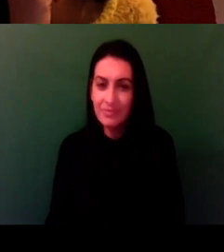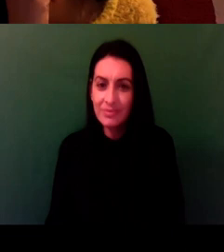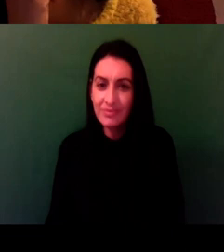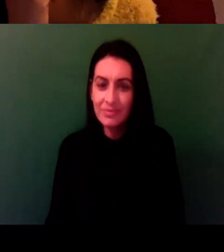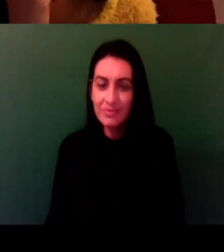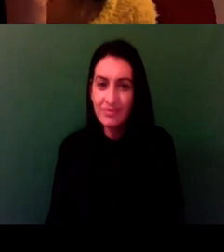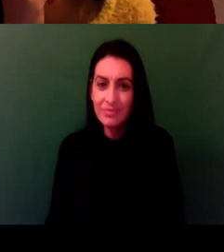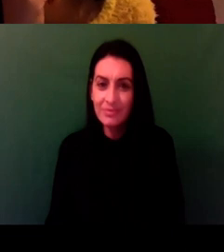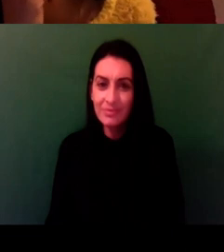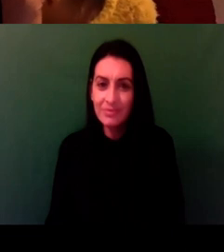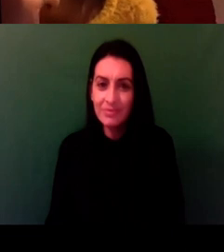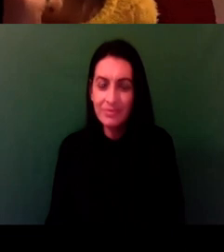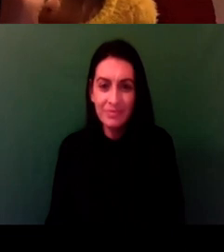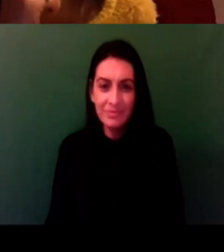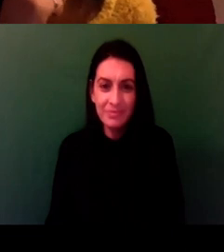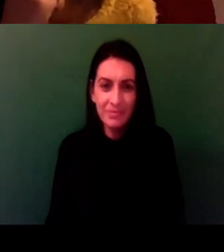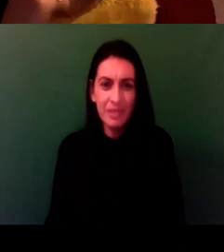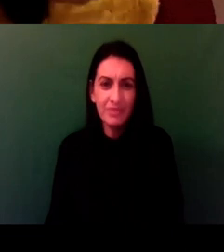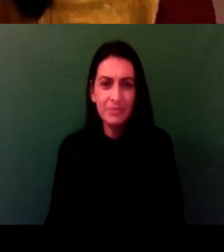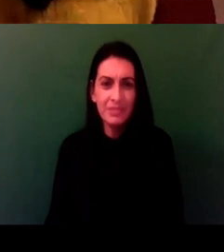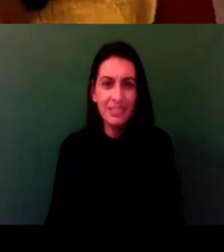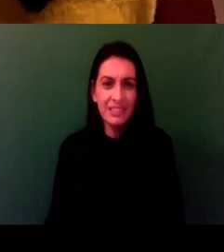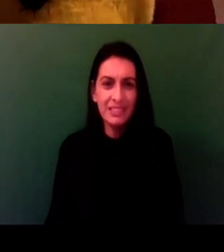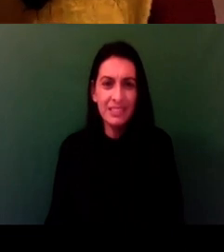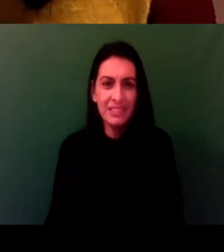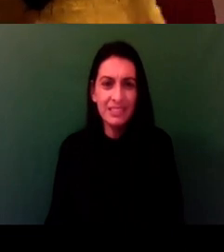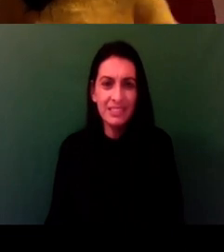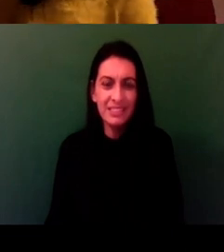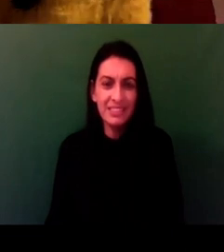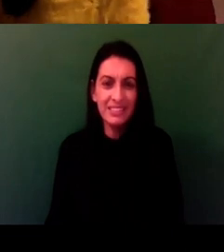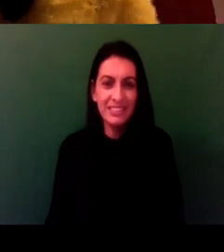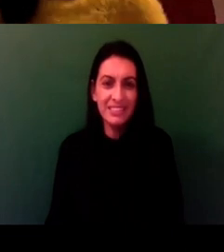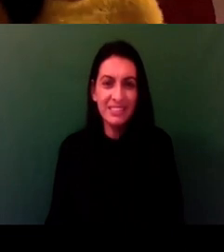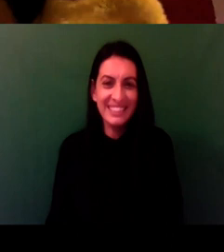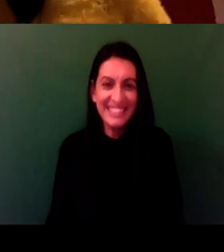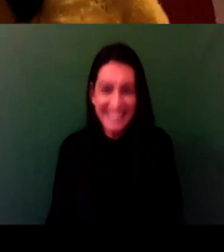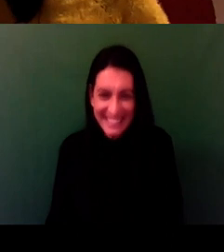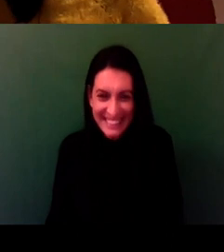şu an ben de bağlayayım. Ulaş, arkadan bir konuşmalar Ulaş herhalde haberleri verirken sen